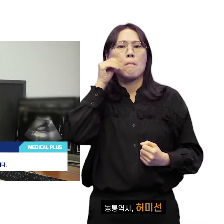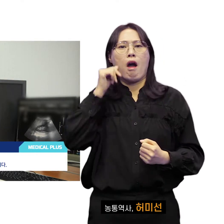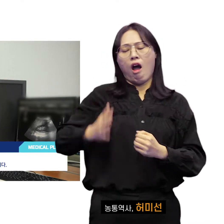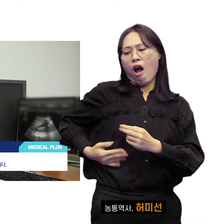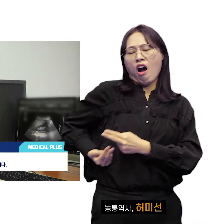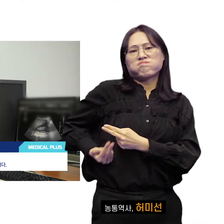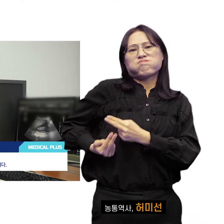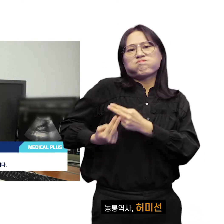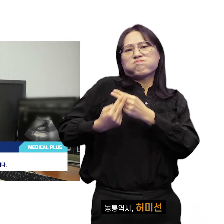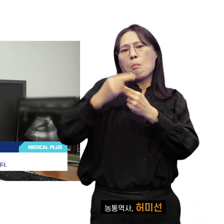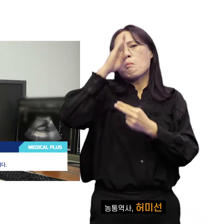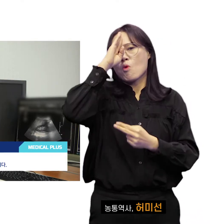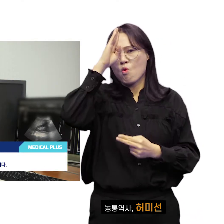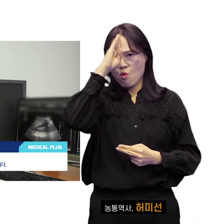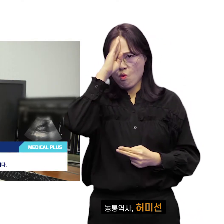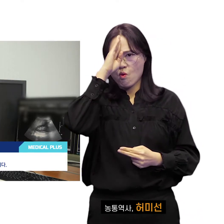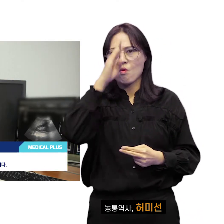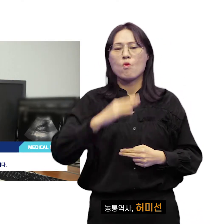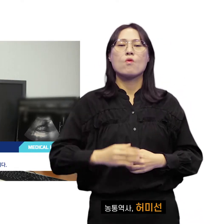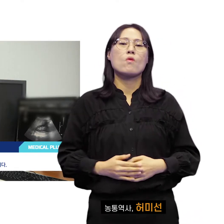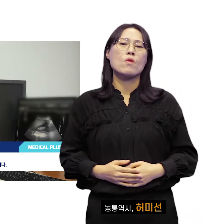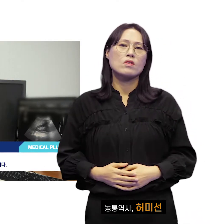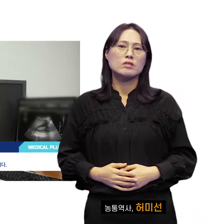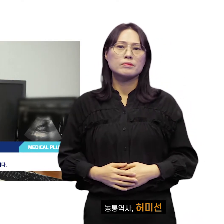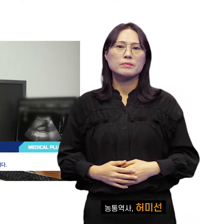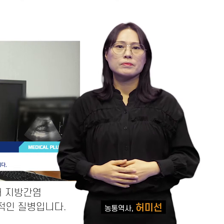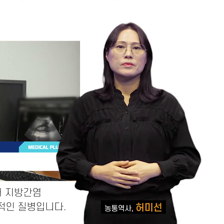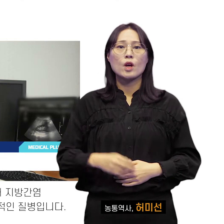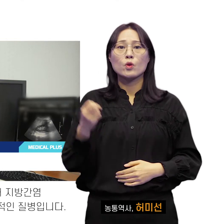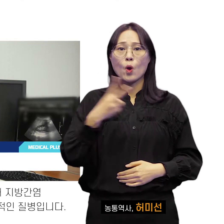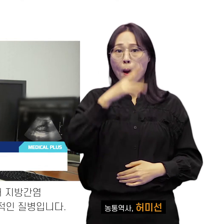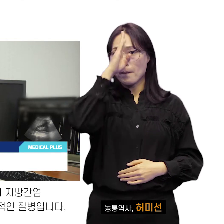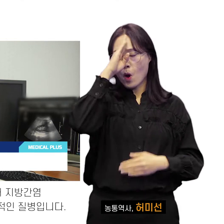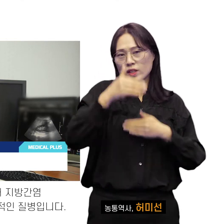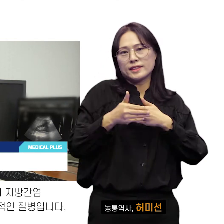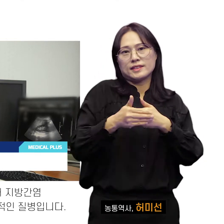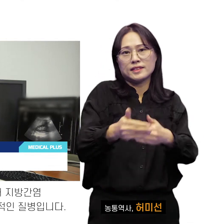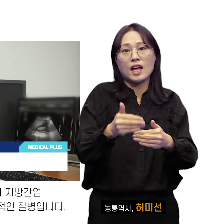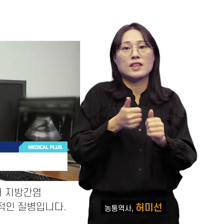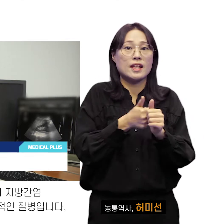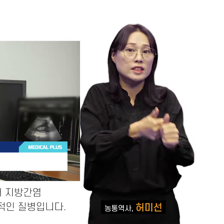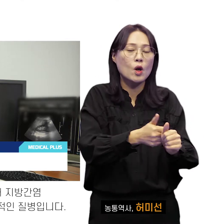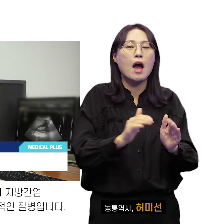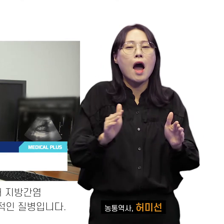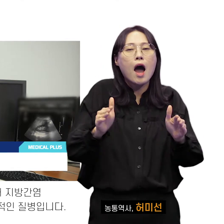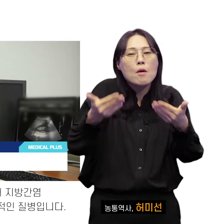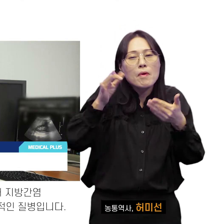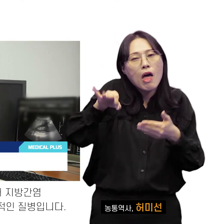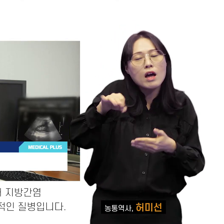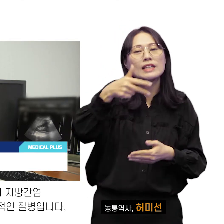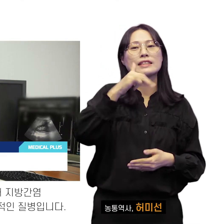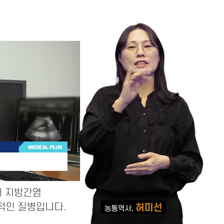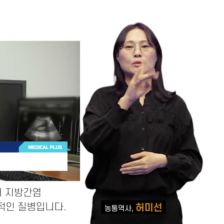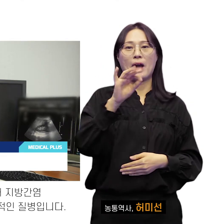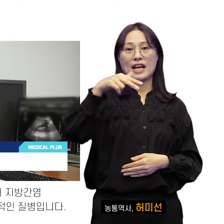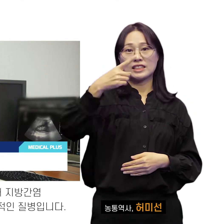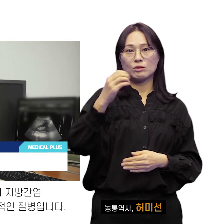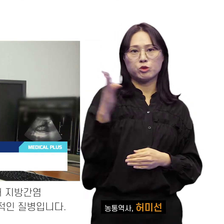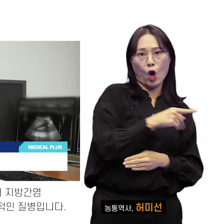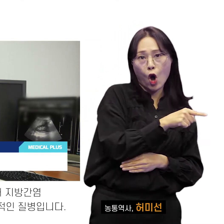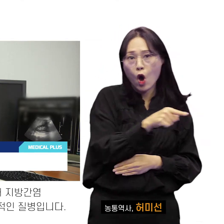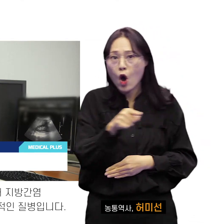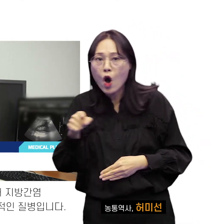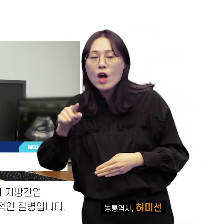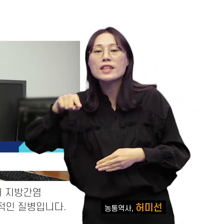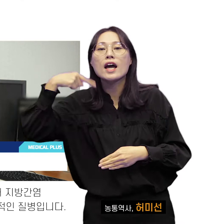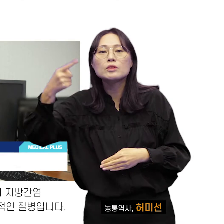불구하고 간에 지방이 많이 침착하는 병입니다. 또 진행 정도에 따라 단수 지방증부터 지방간염,